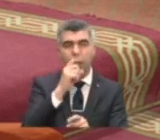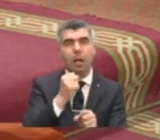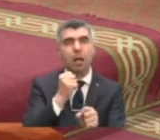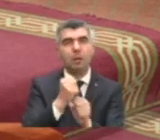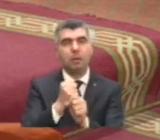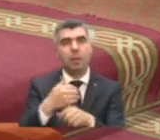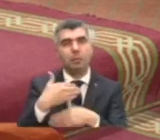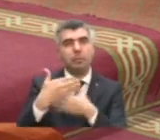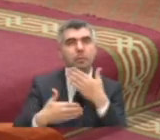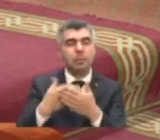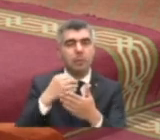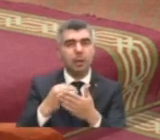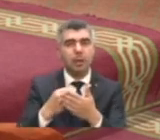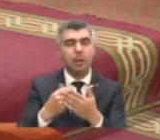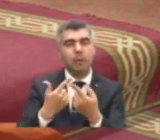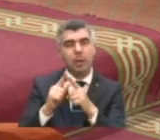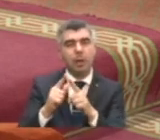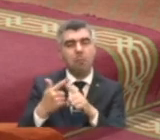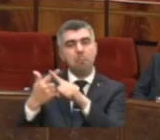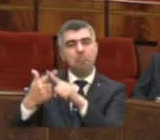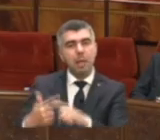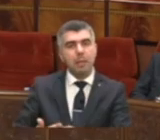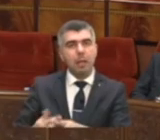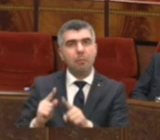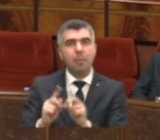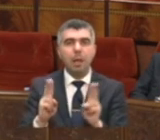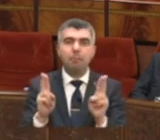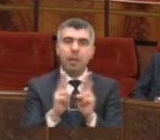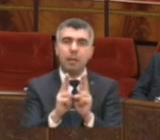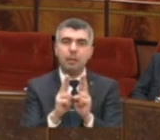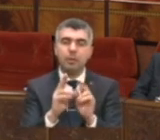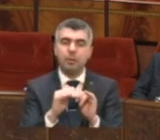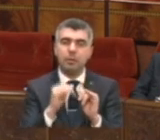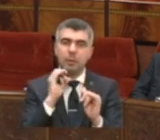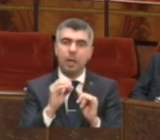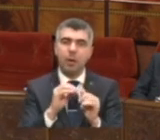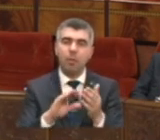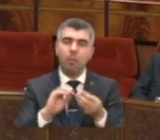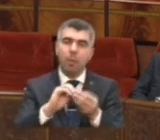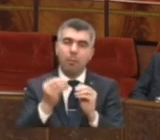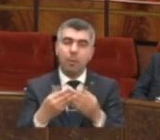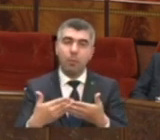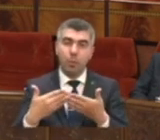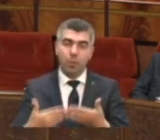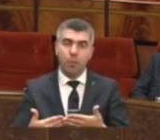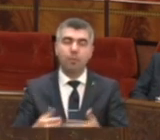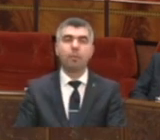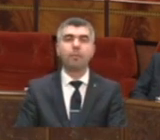فاش اقترحنا السيغما الا وان باش يوليو دي غوسيت عند هاد المراكز استقبال باش ما يبقاوش يعيشوا هذه الاشكاليه. هذه الاشكاليه عشناها اليوم علاش؟ لان واحد